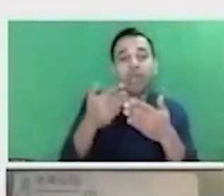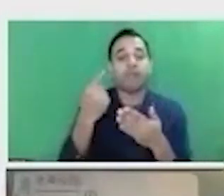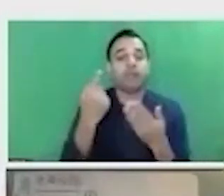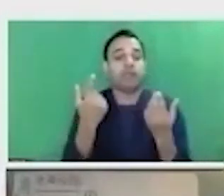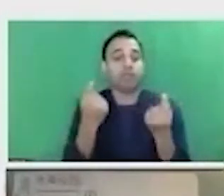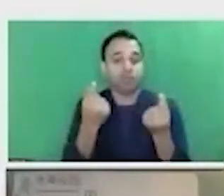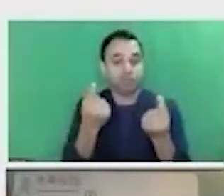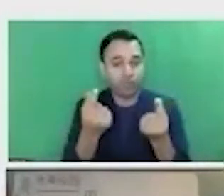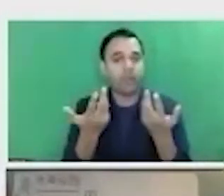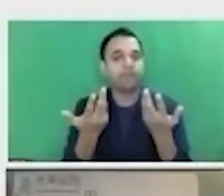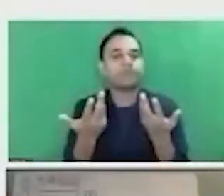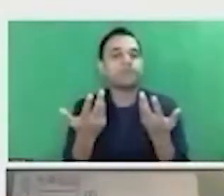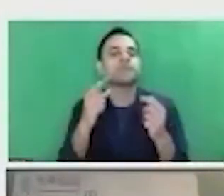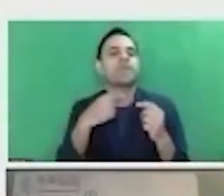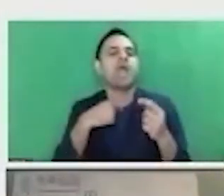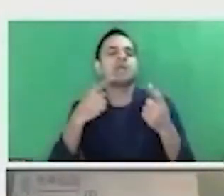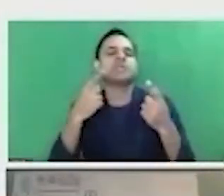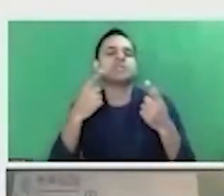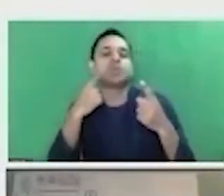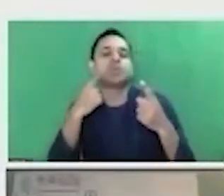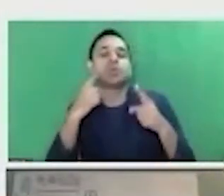واقعيين بالنسبة للأهداف